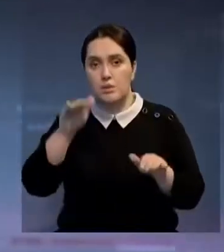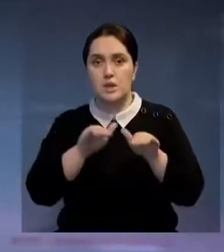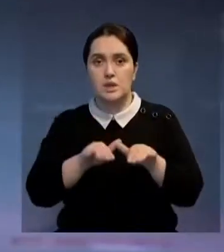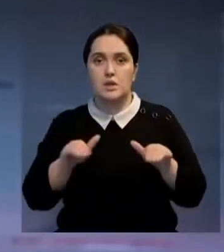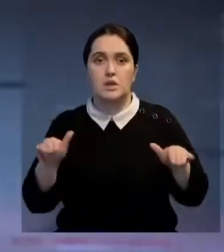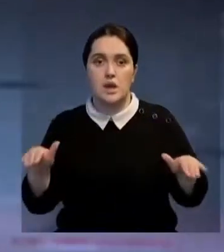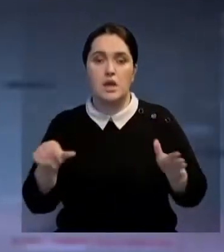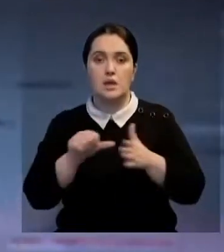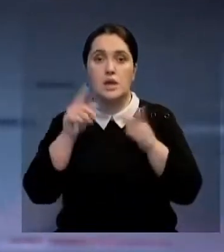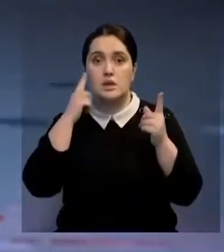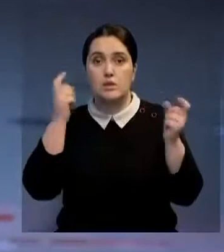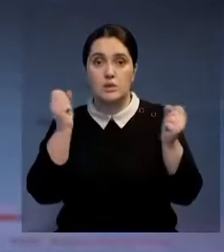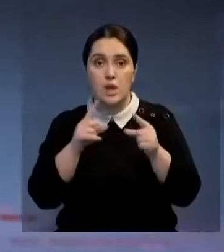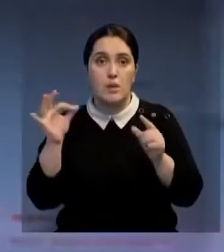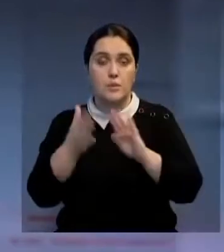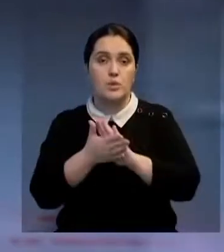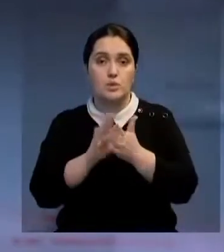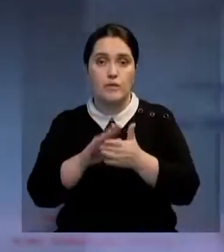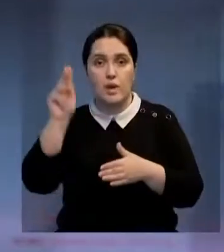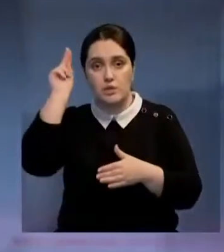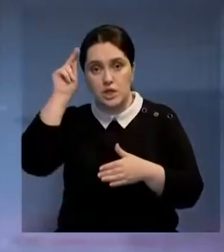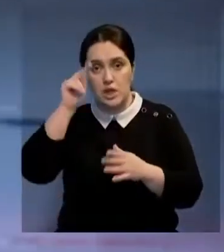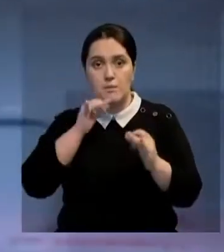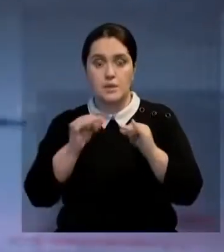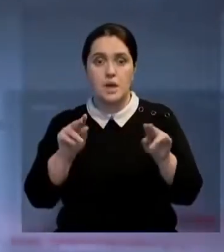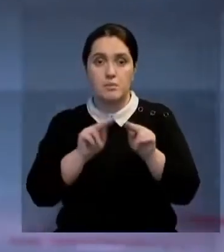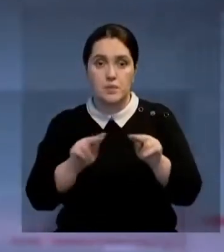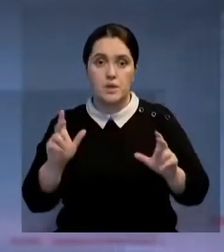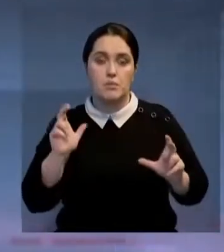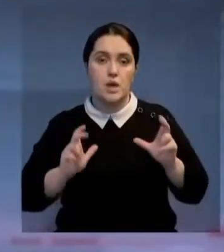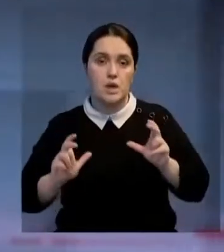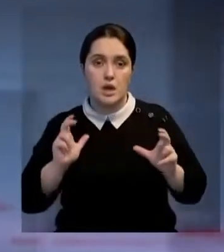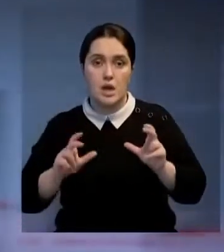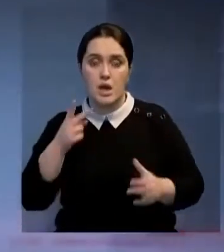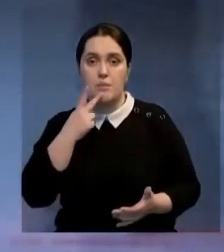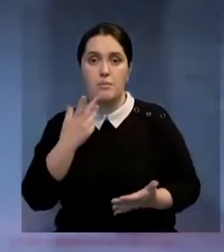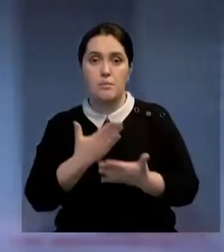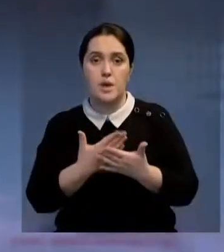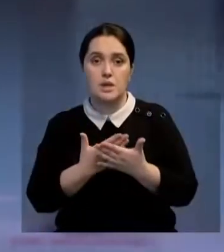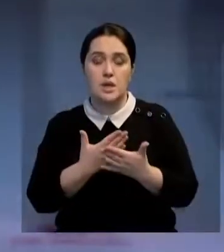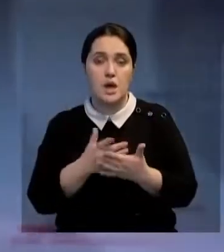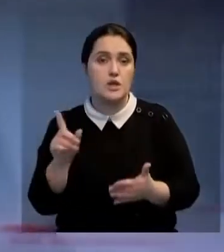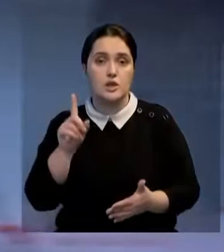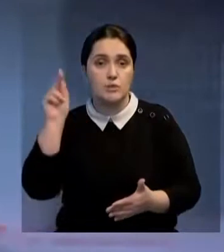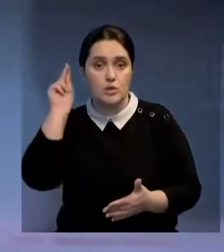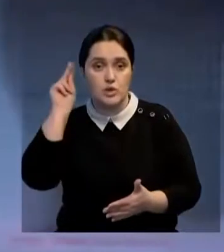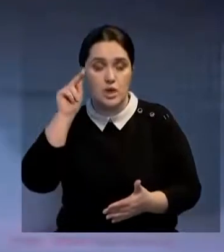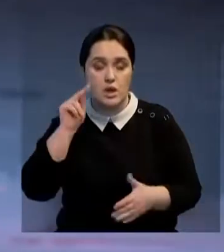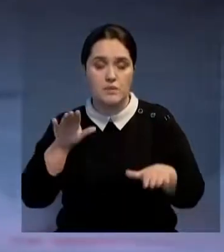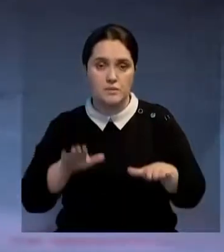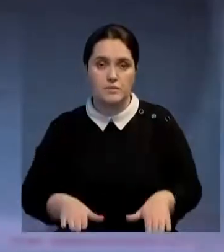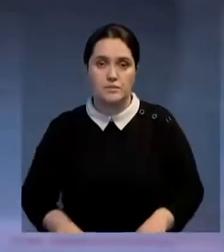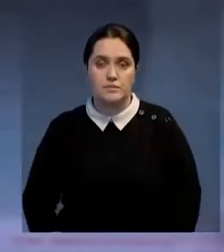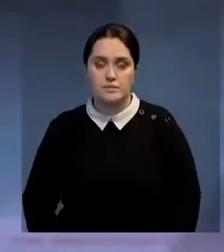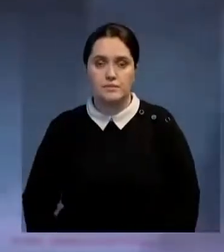для одаренных детей. Кандидат узнала про условия обучения, побеседовала с преподавателями и студентами, которые показали, чему научились в